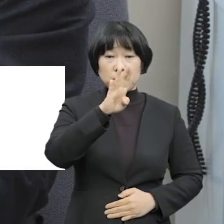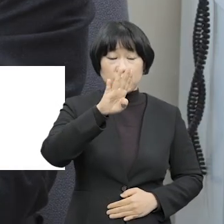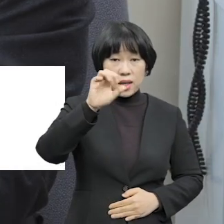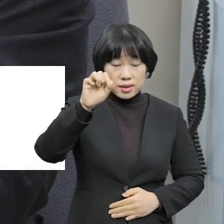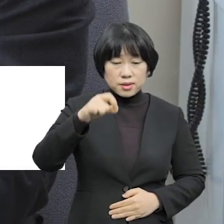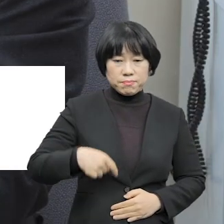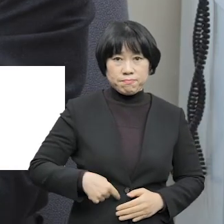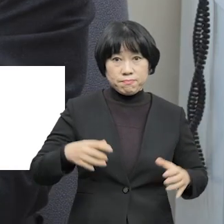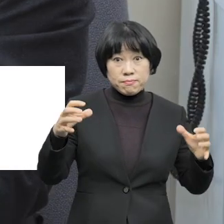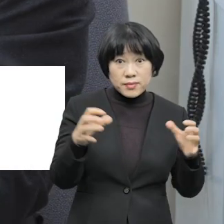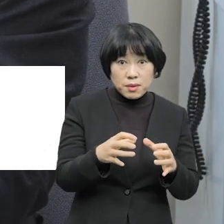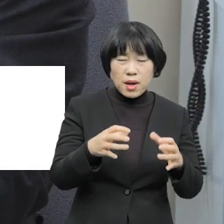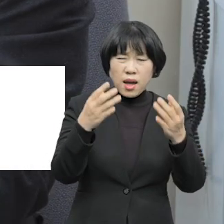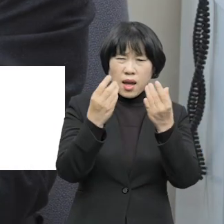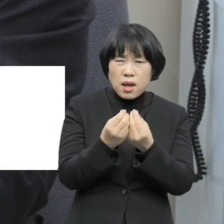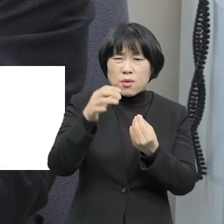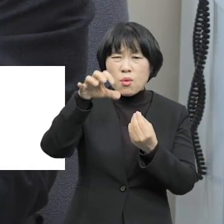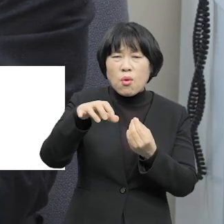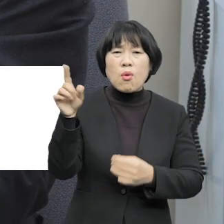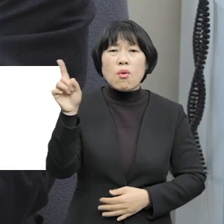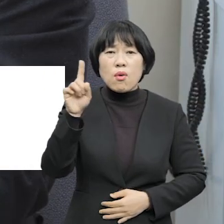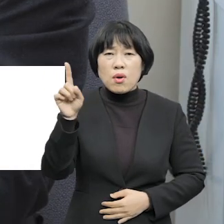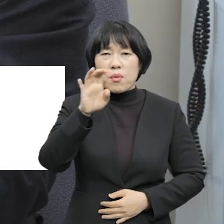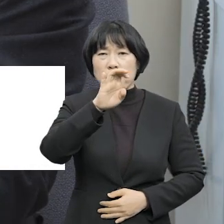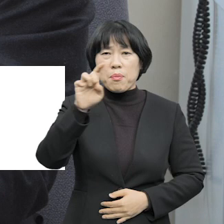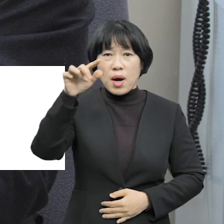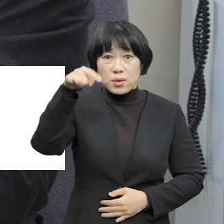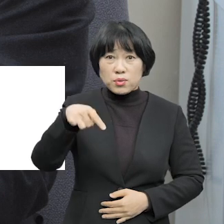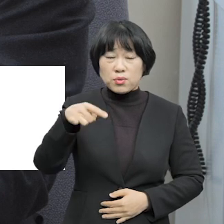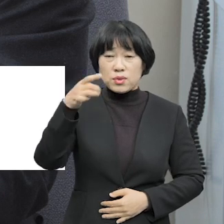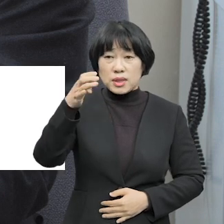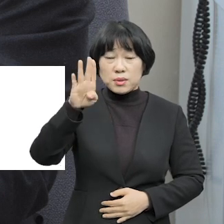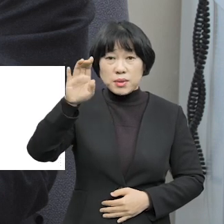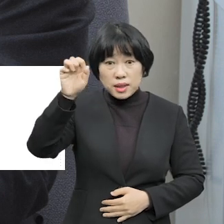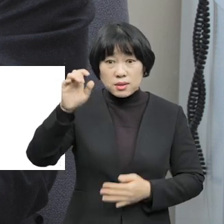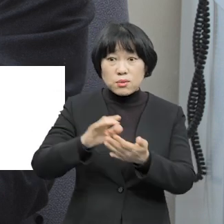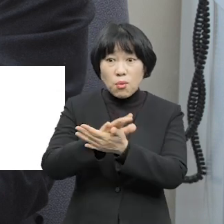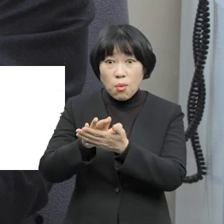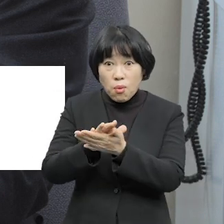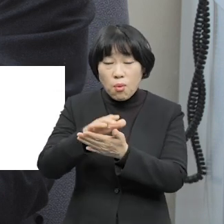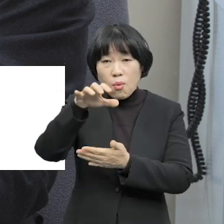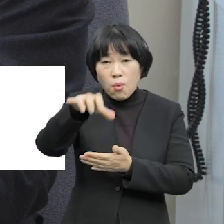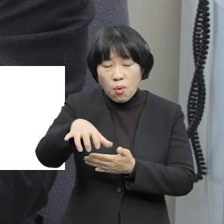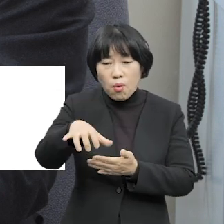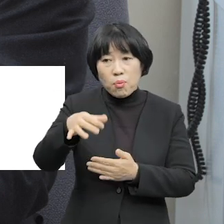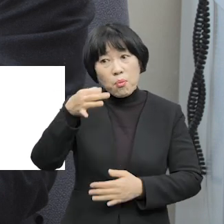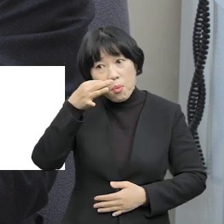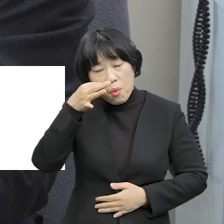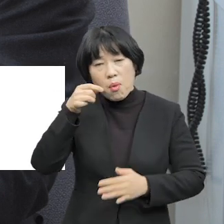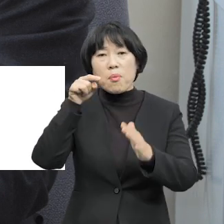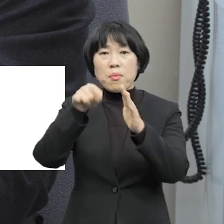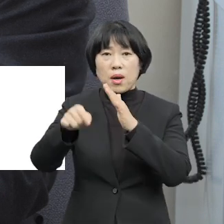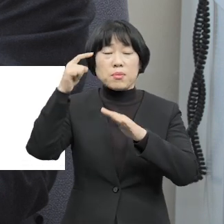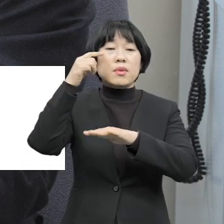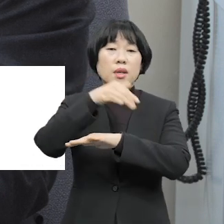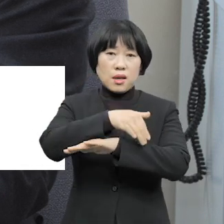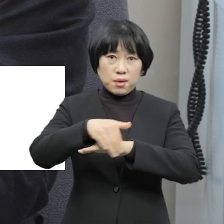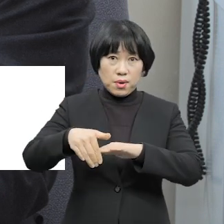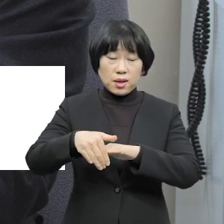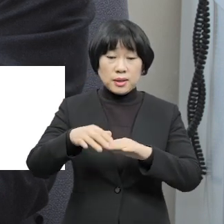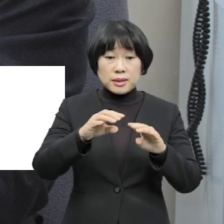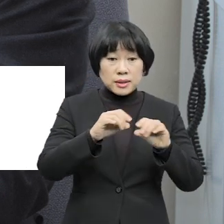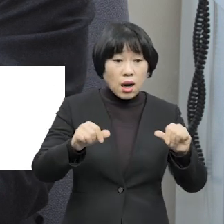EBS와 협력한 유사 사례인 파주 EBS 놀이구름 현장 답사를 할 예정이고요.